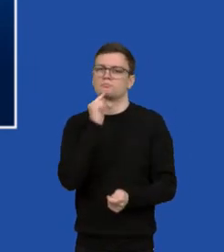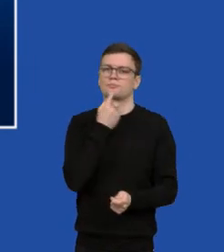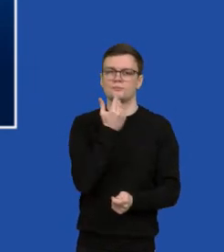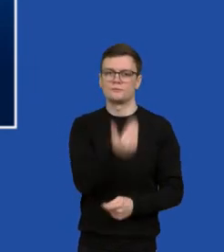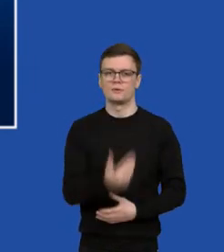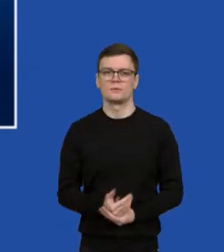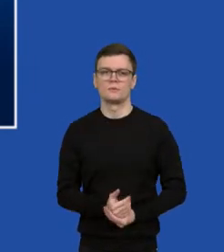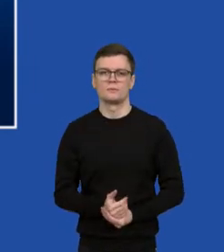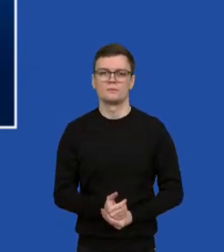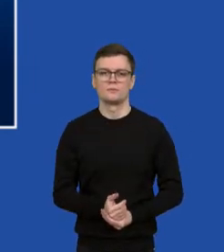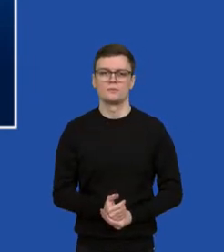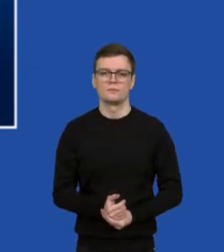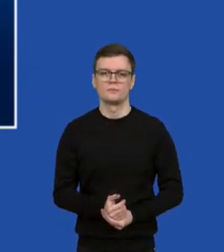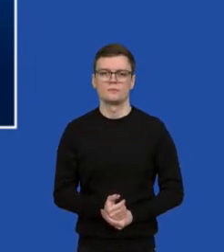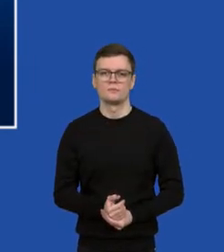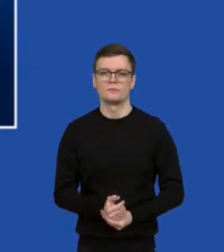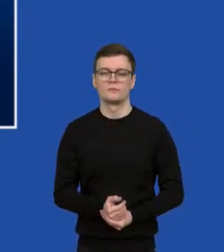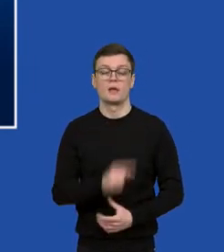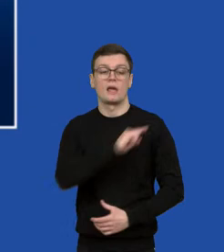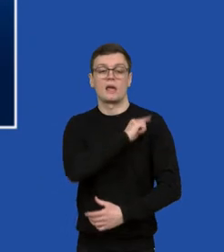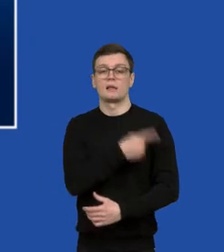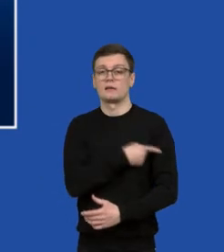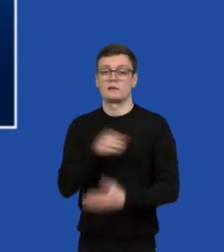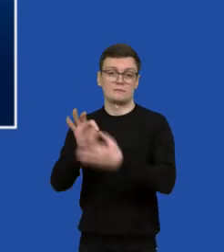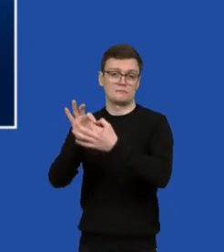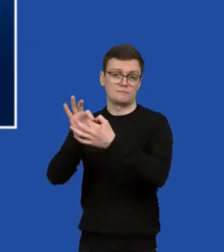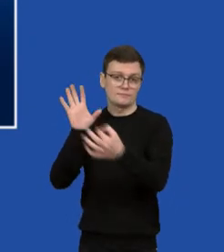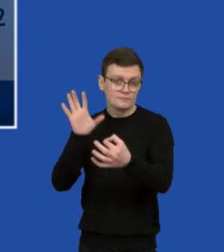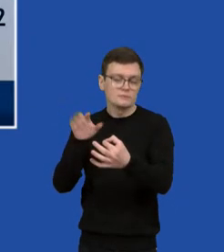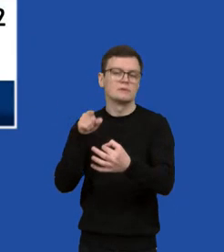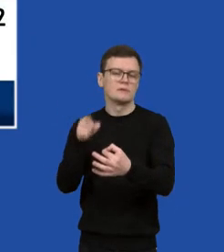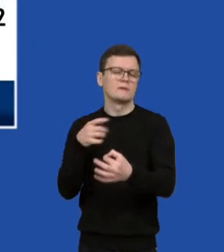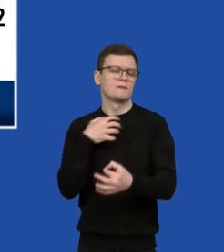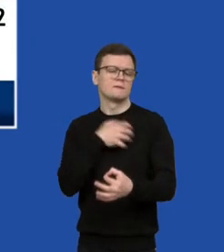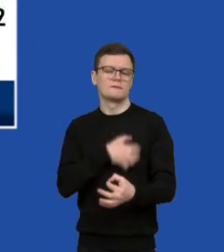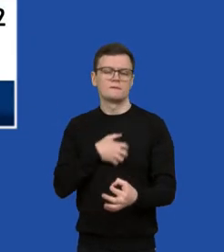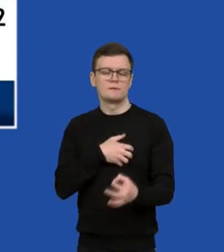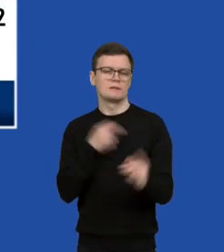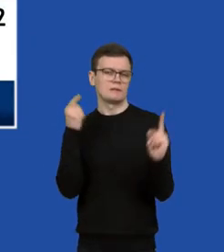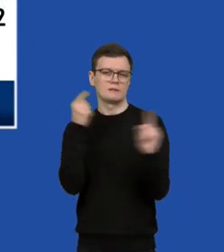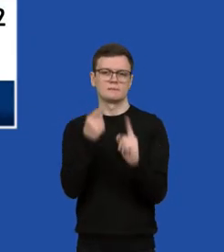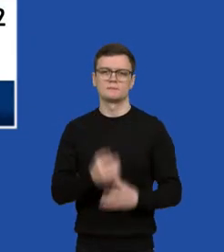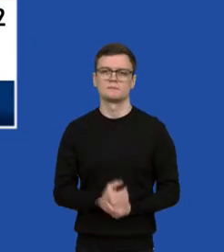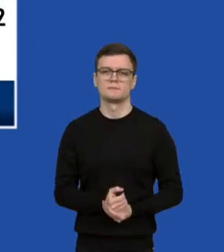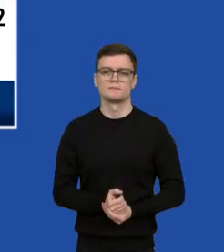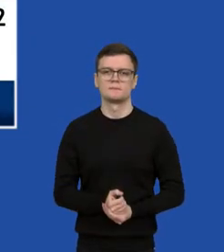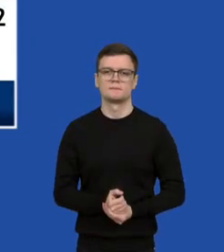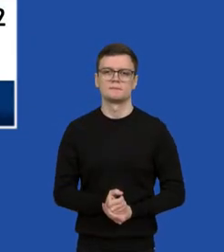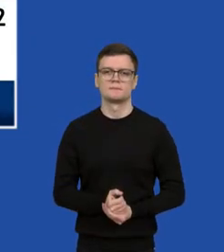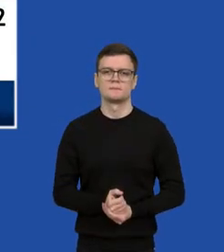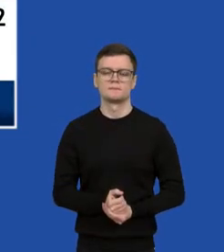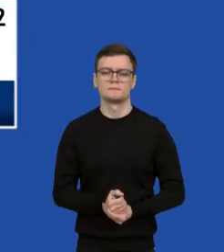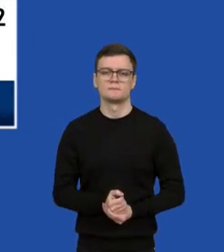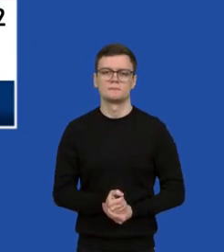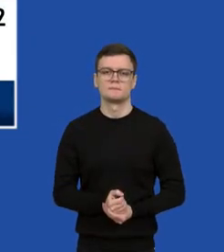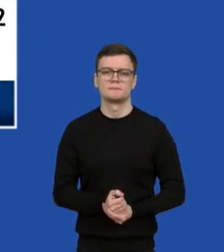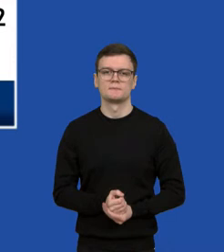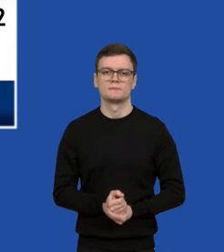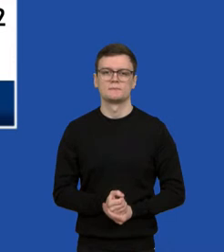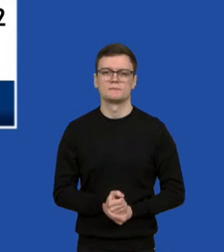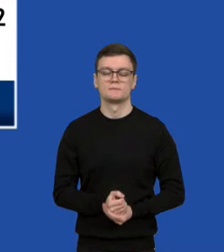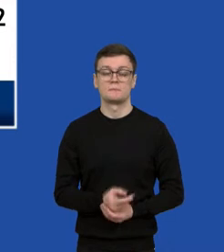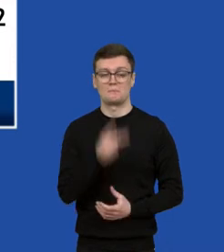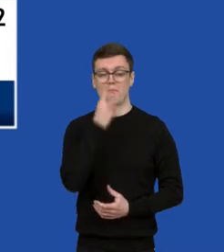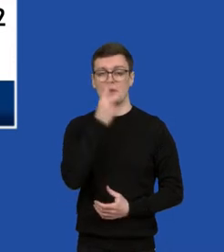ir energetinė nepriklausomybė yra vienas iš mūsų esminių prioritetų. Atsižvelgiant į energijos